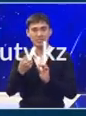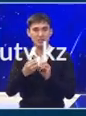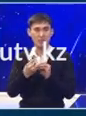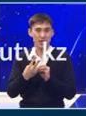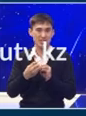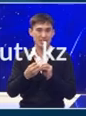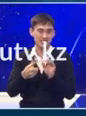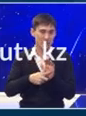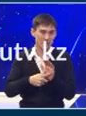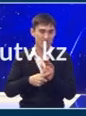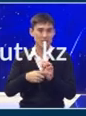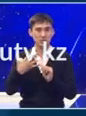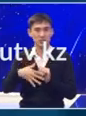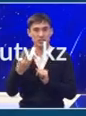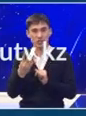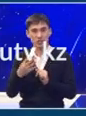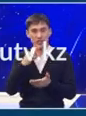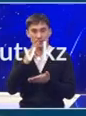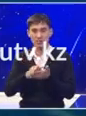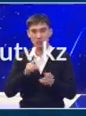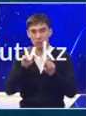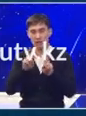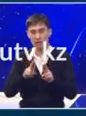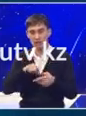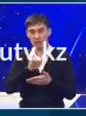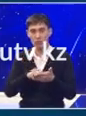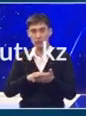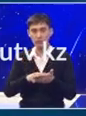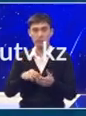+7 747 541 1754, ответственные по правовым вопросам,